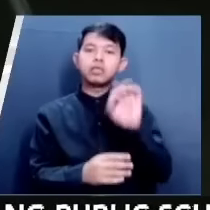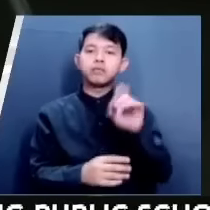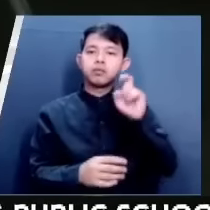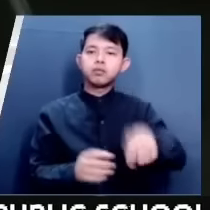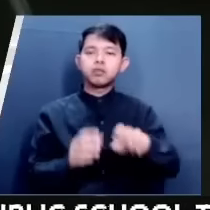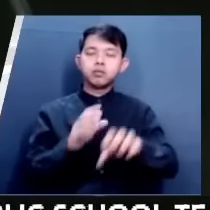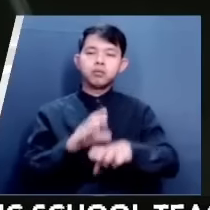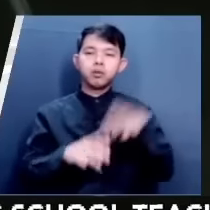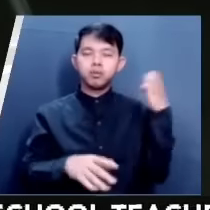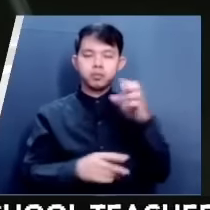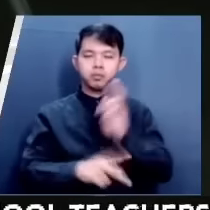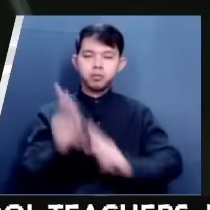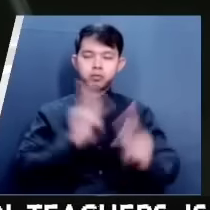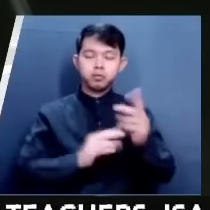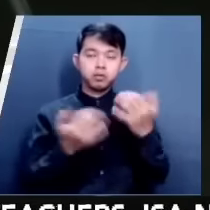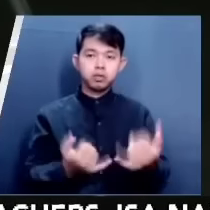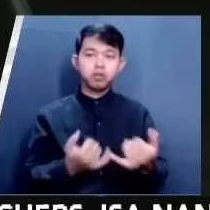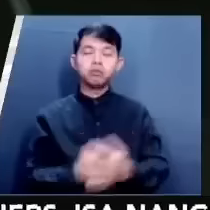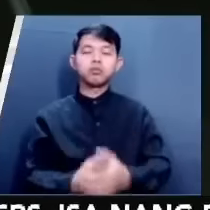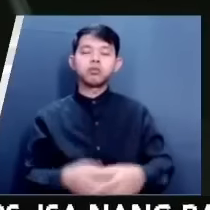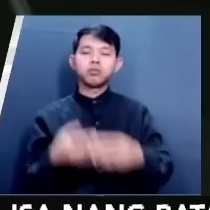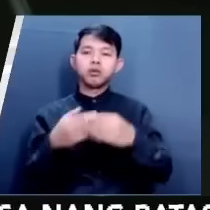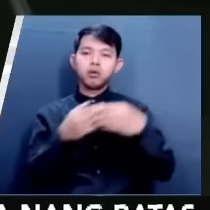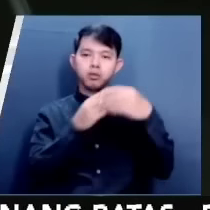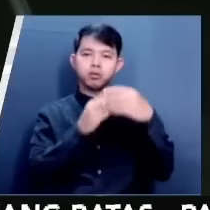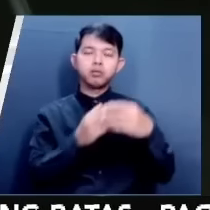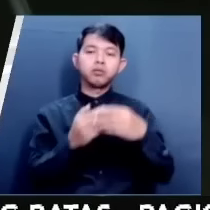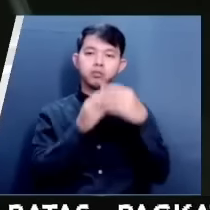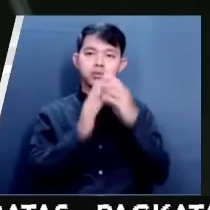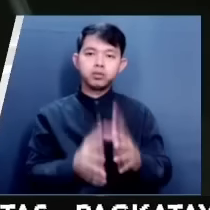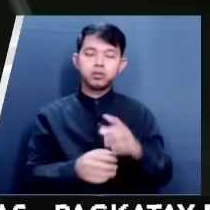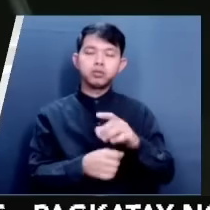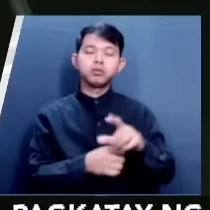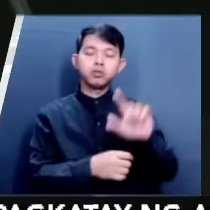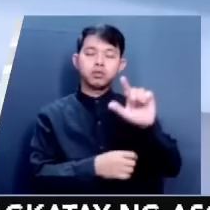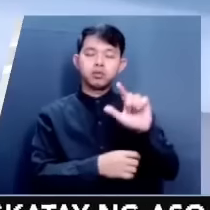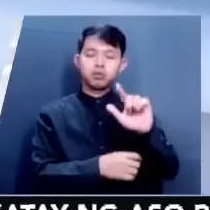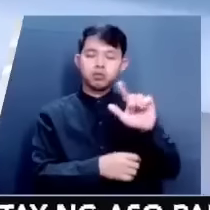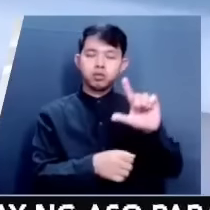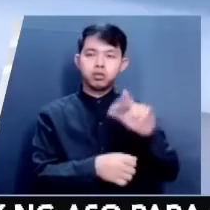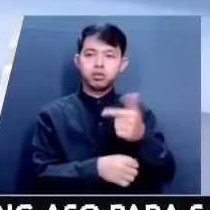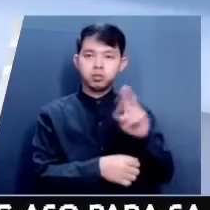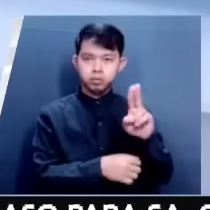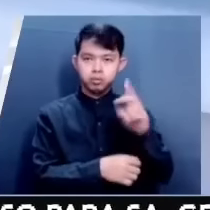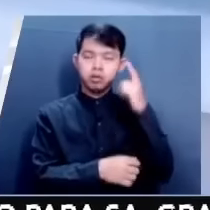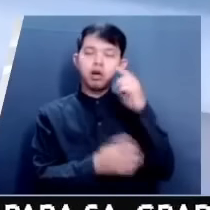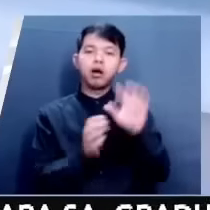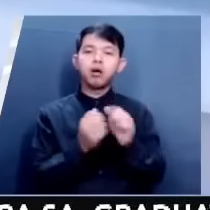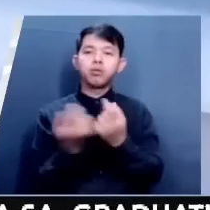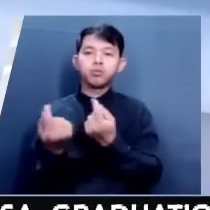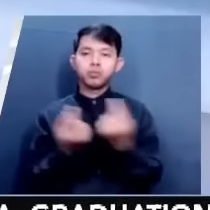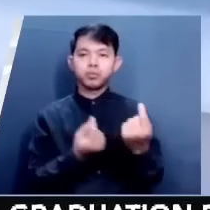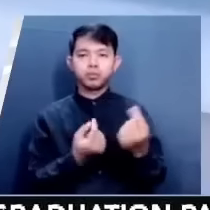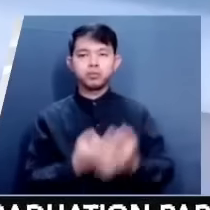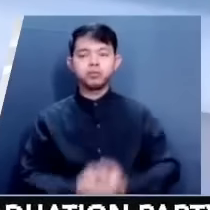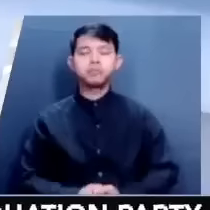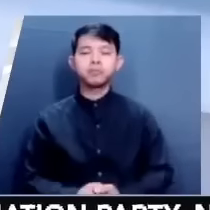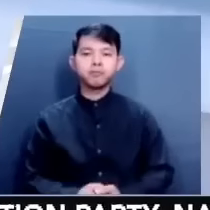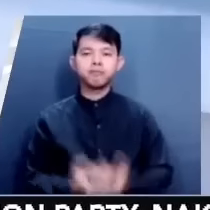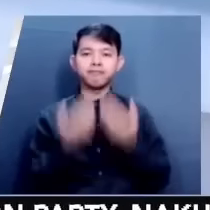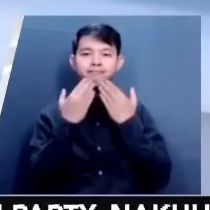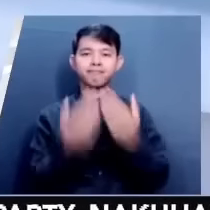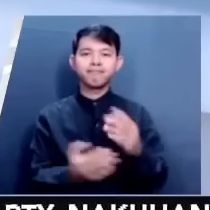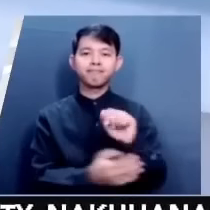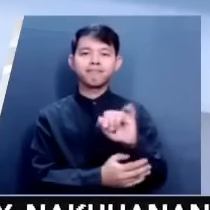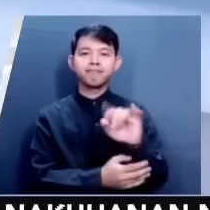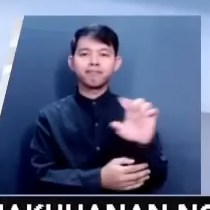mga opisyal na bahagi ng disaster response. Balik sa iyo, Atom. Maraming salamat, Aileen Pedreso ng GMA Regional